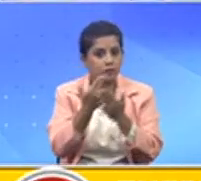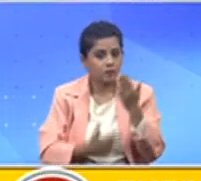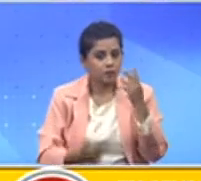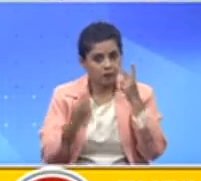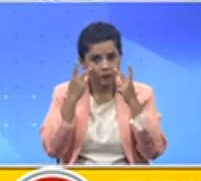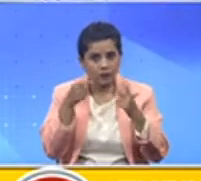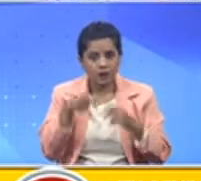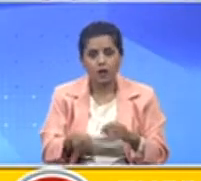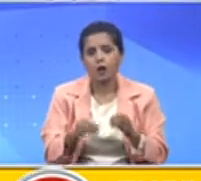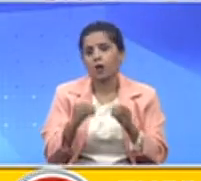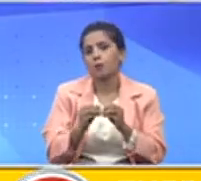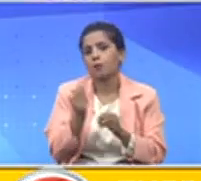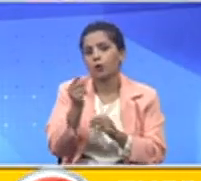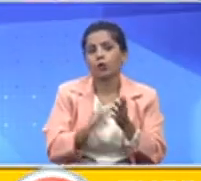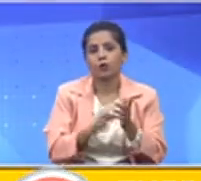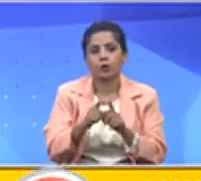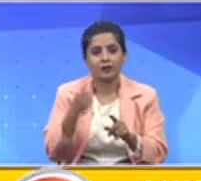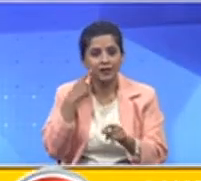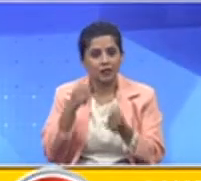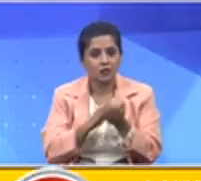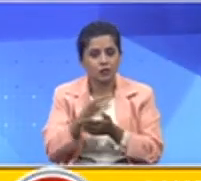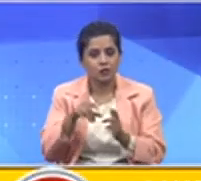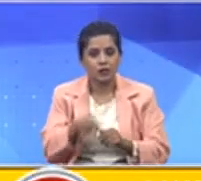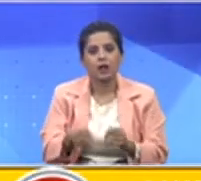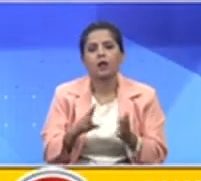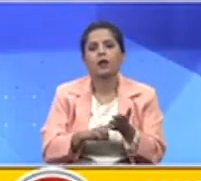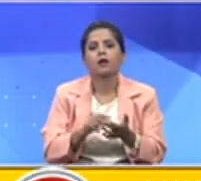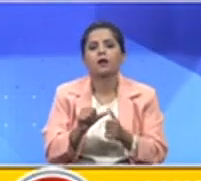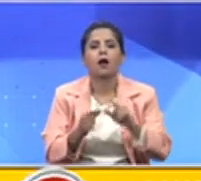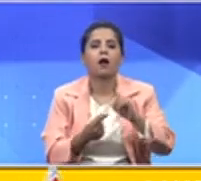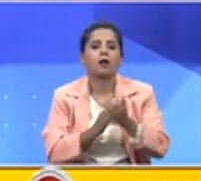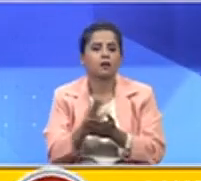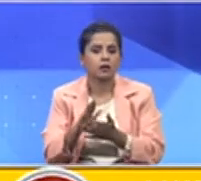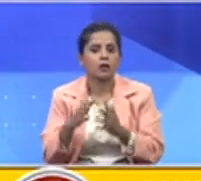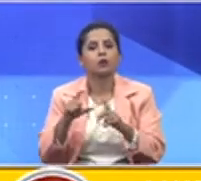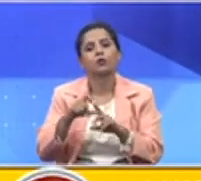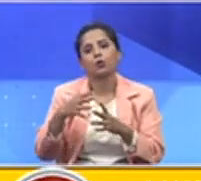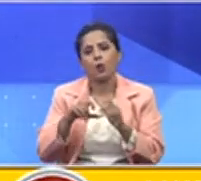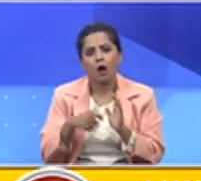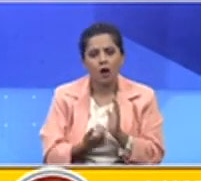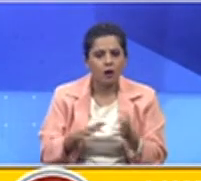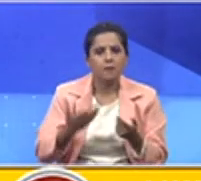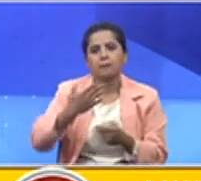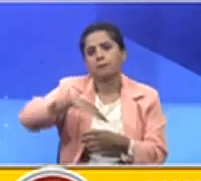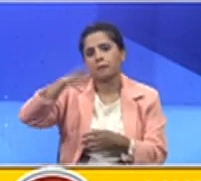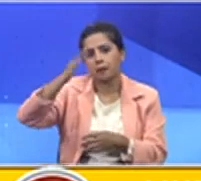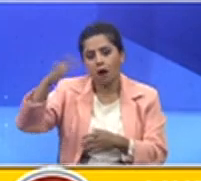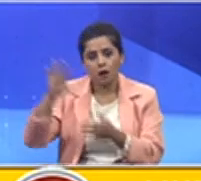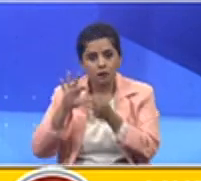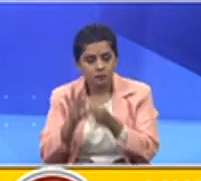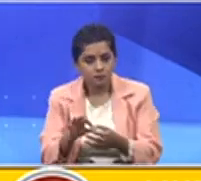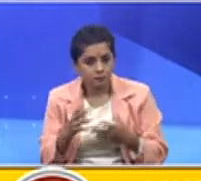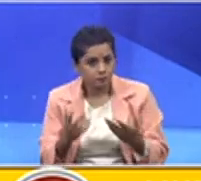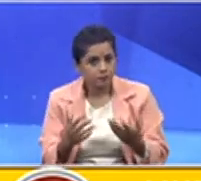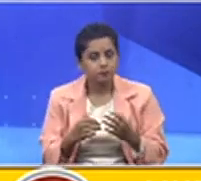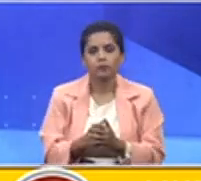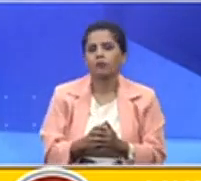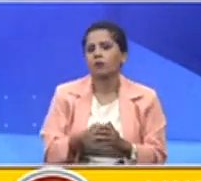बुंदी शैली, नातद्वारा शैली, पहाडी शैली और